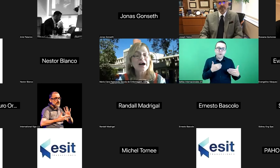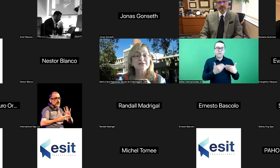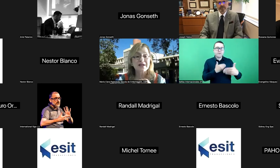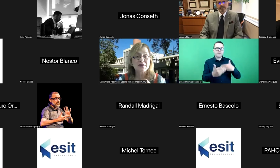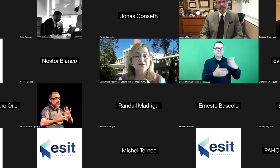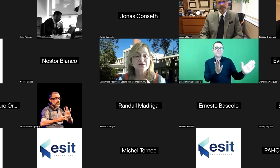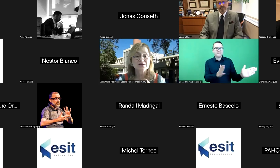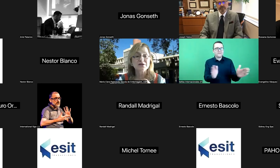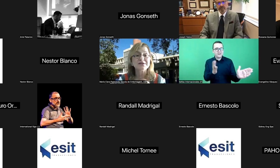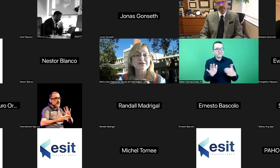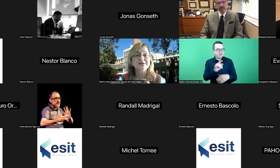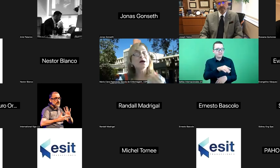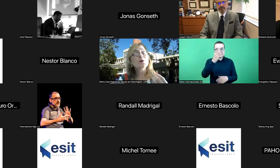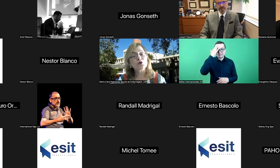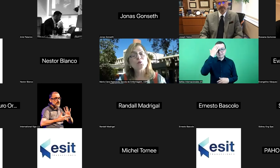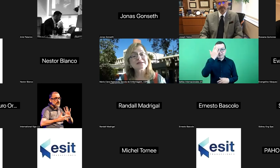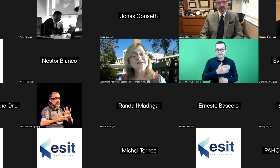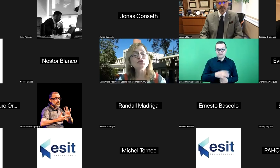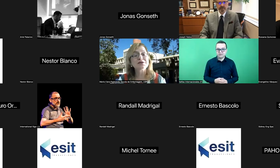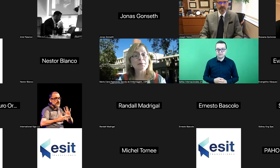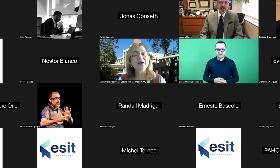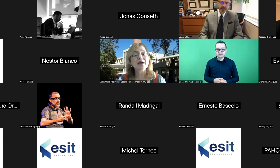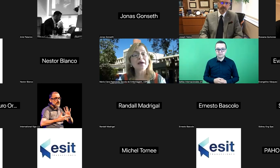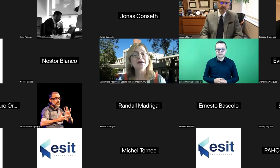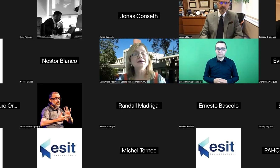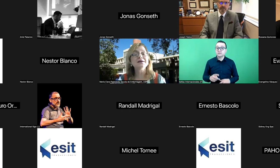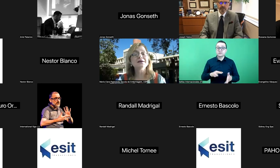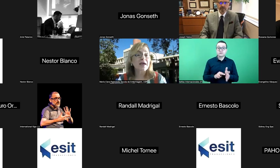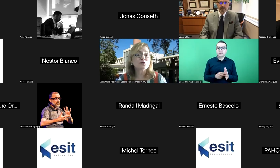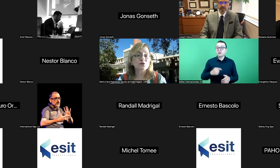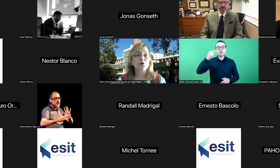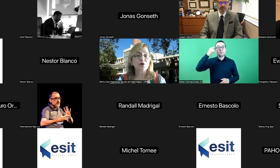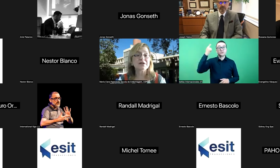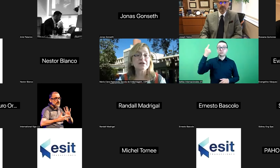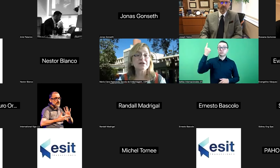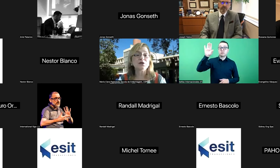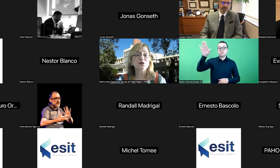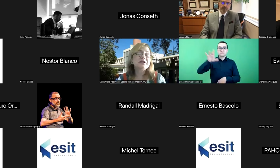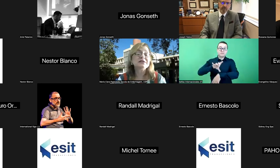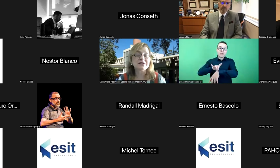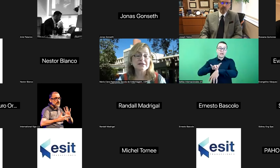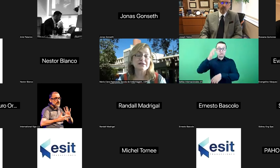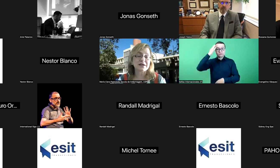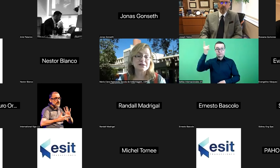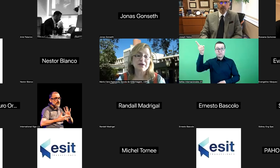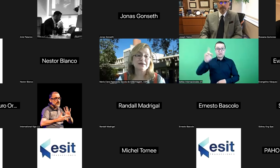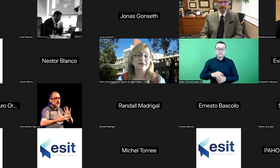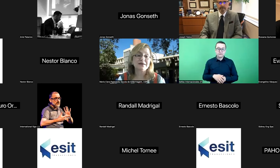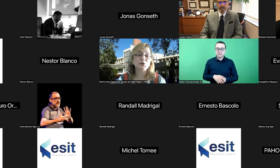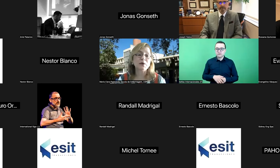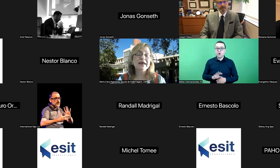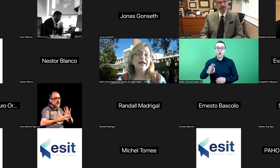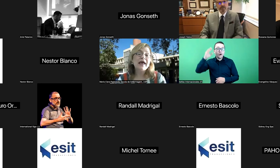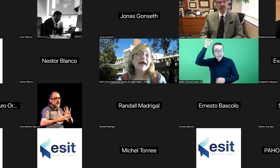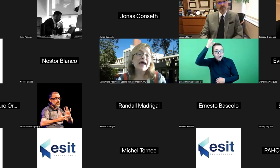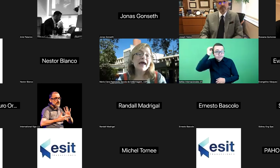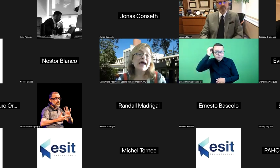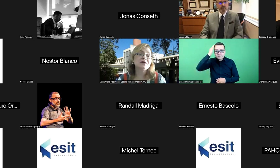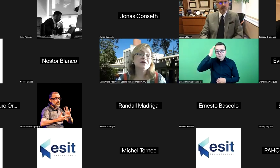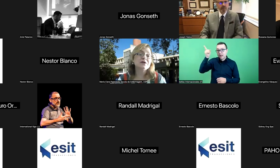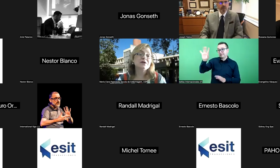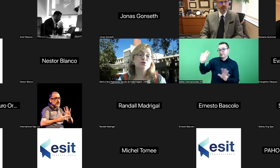ne pouvons pas continuer à dire que les médecins savent tout. Il ne faut que pas les que ce infirmiers soit que le sachent tout médecin ou que les parce que les